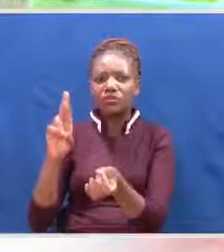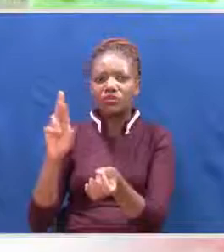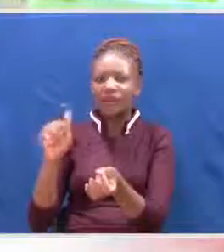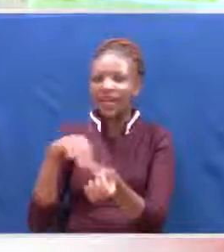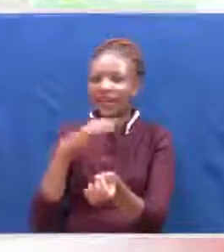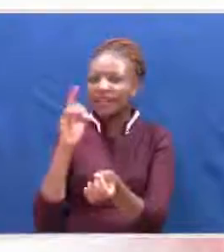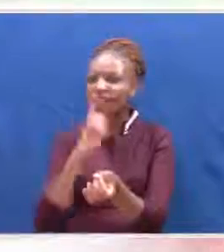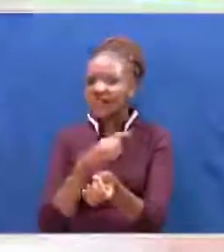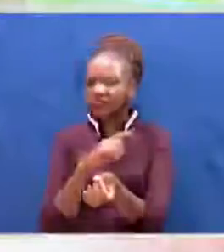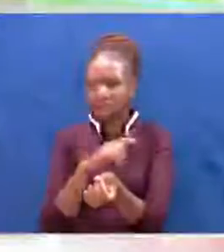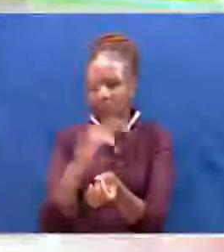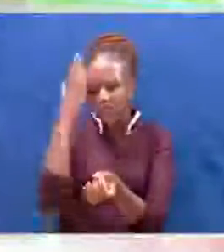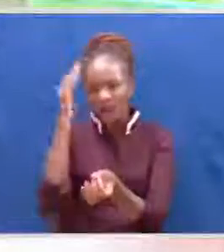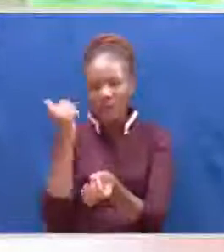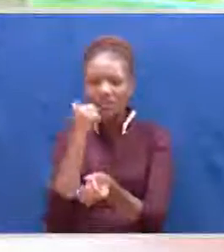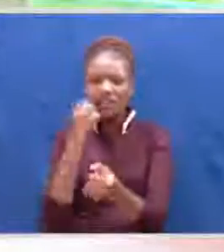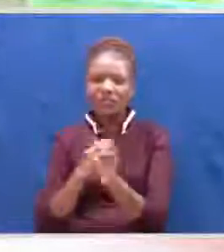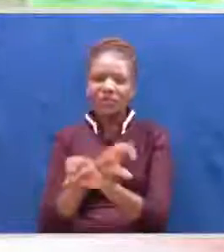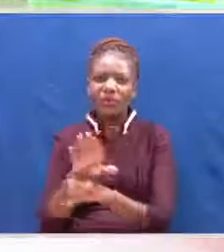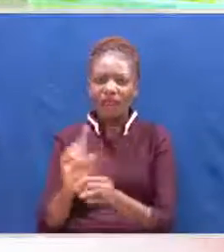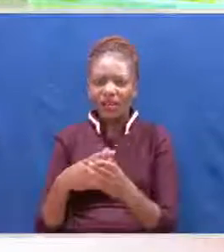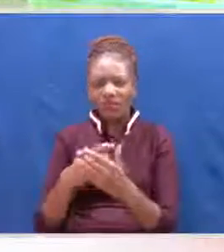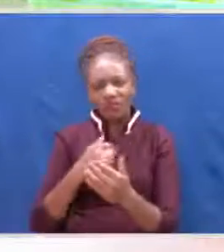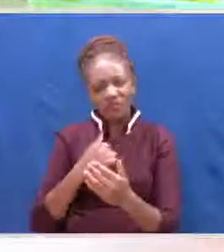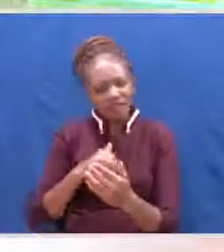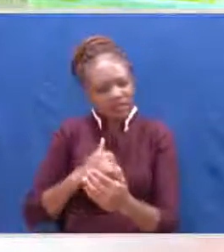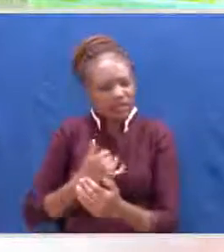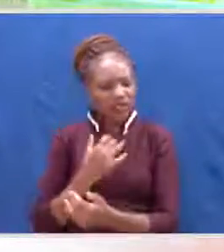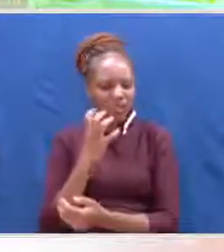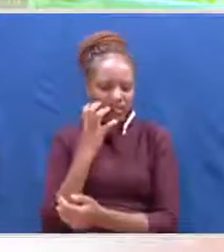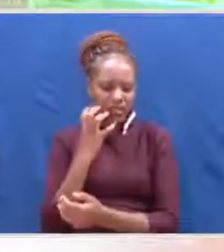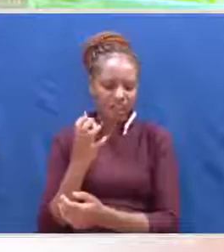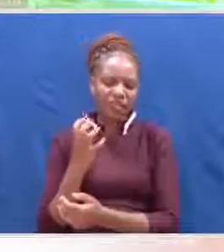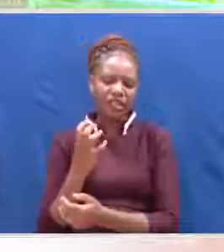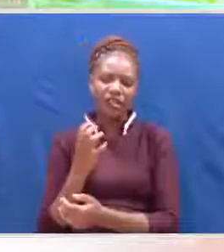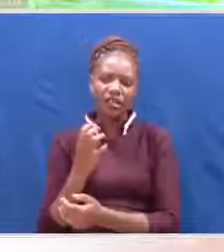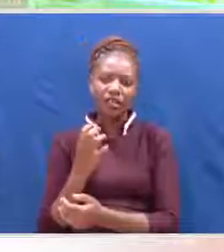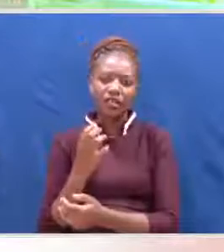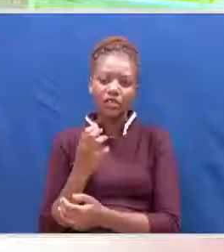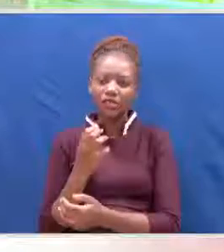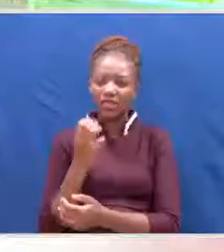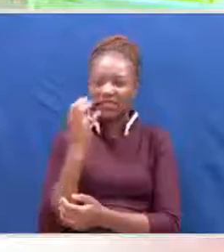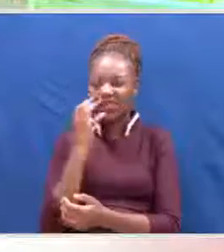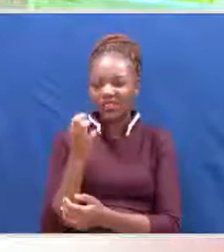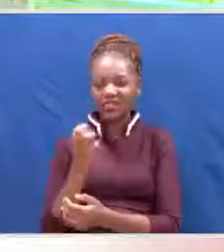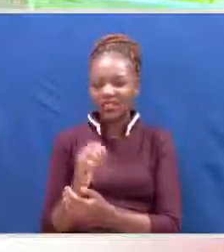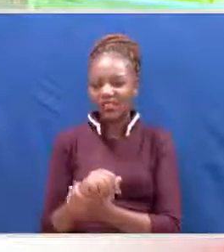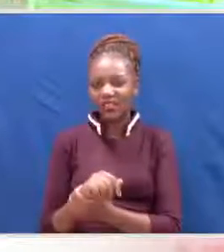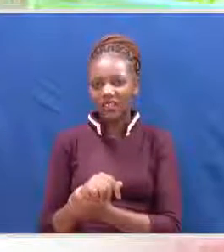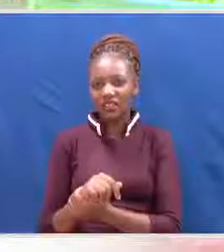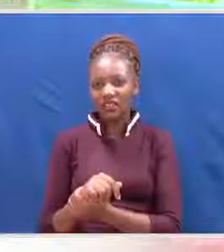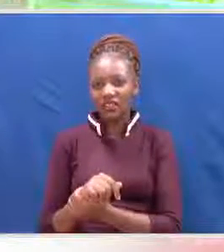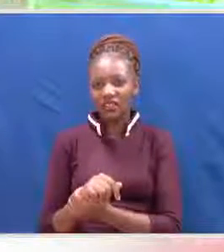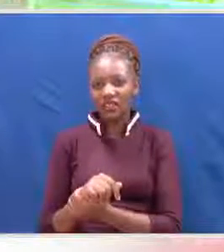ametuacha corona. Huyo mazee nasikitisha sana. Huyo doc mazee ndiye ameplay part role kubwa